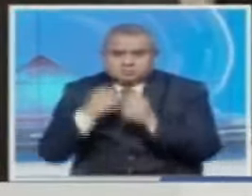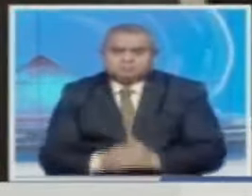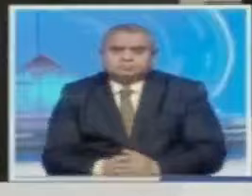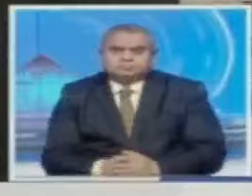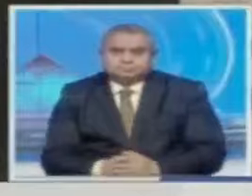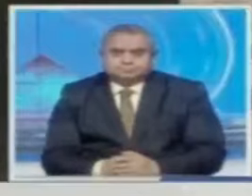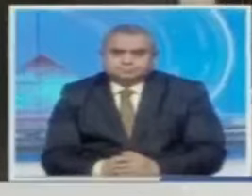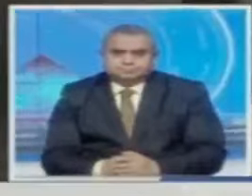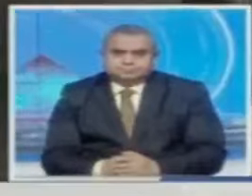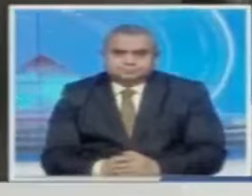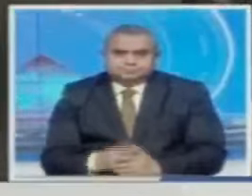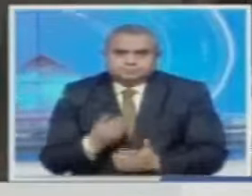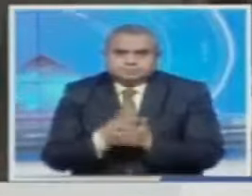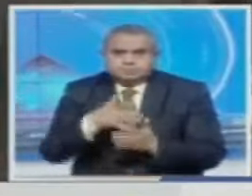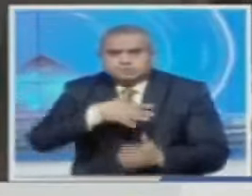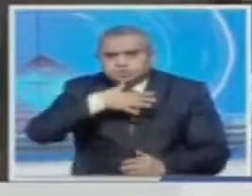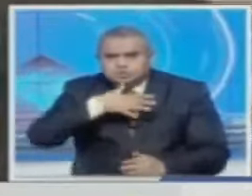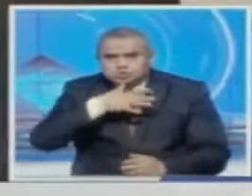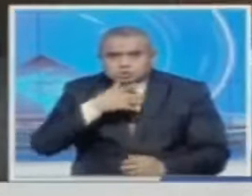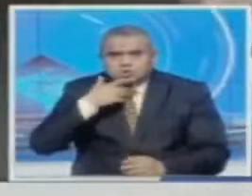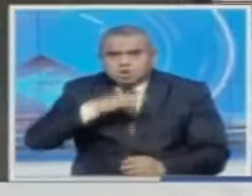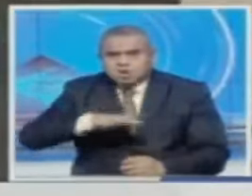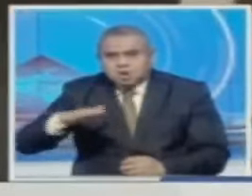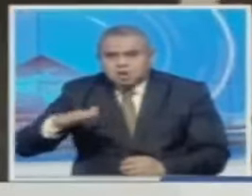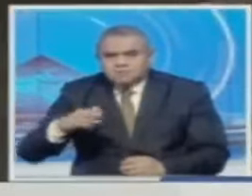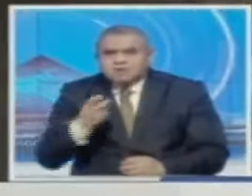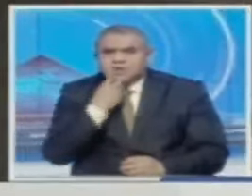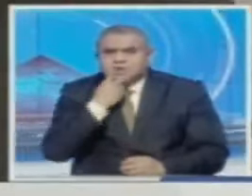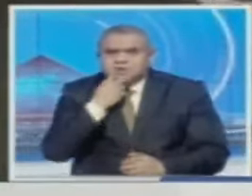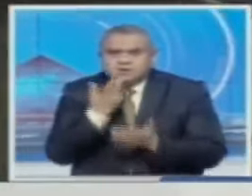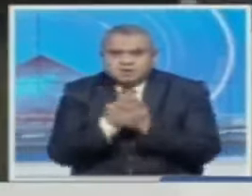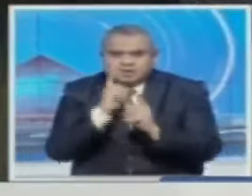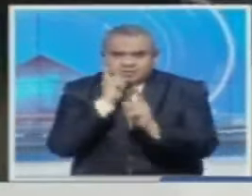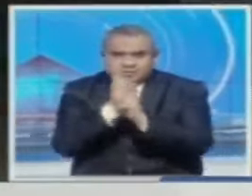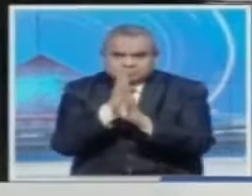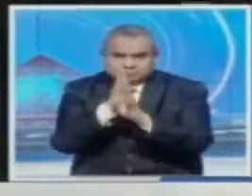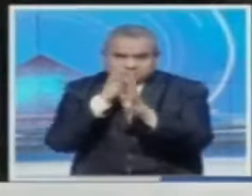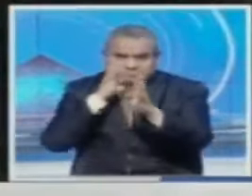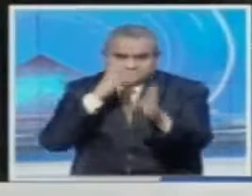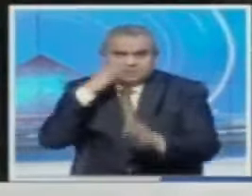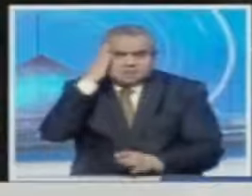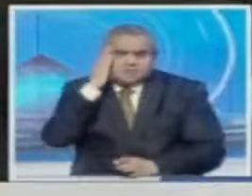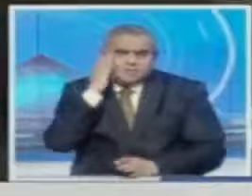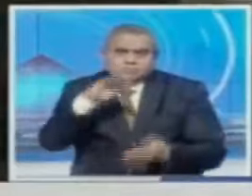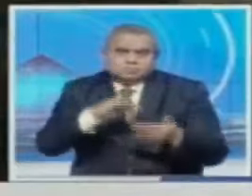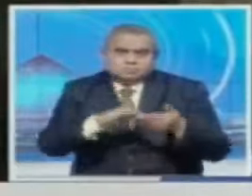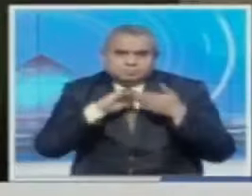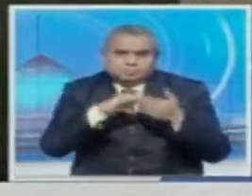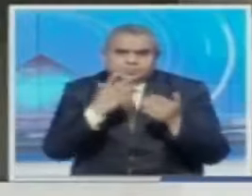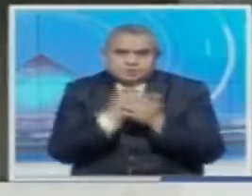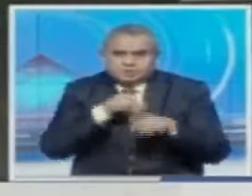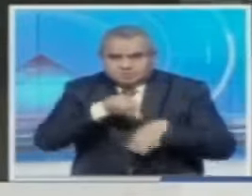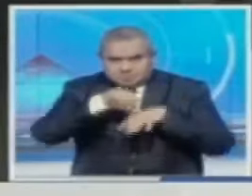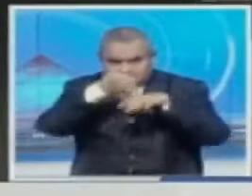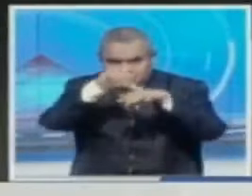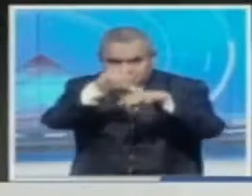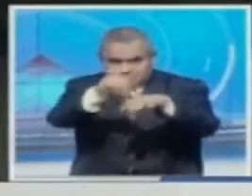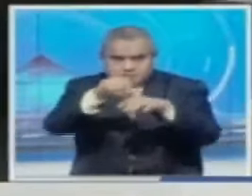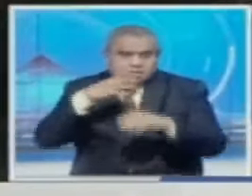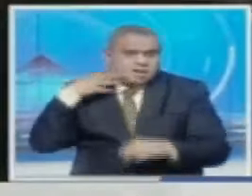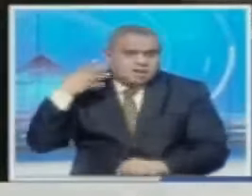شيوخ وأطفال ورجال تجمعوا لاستقبال قوافل المساعدات المصرية فور دخولها للأراضي